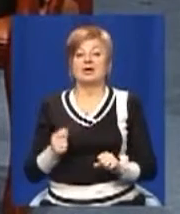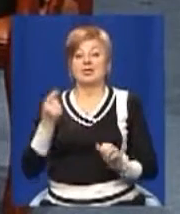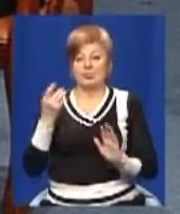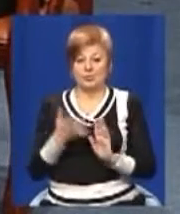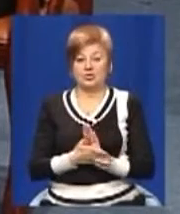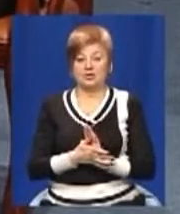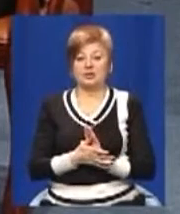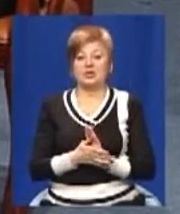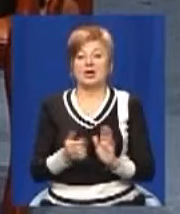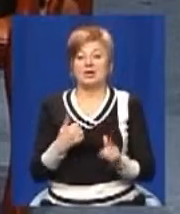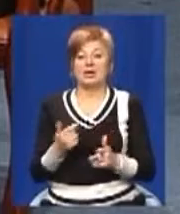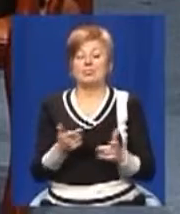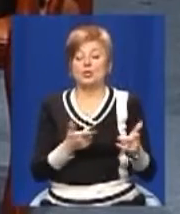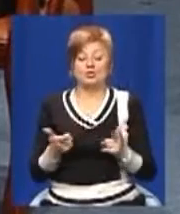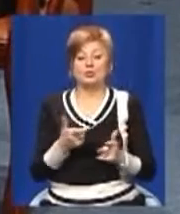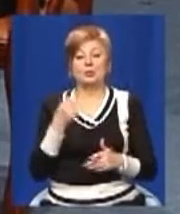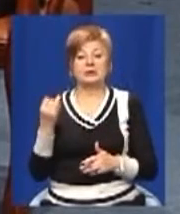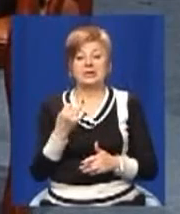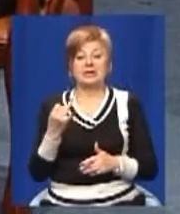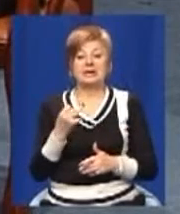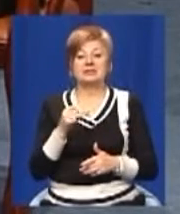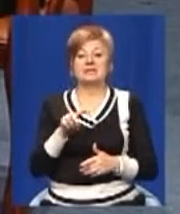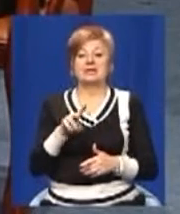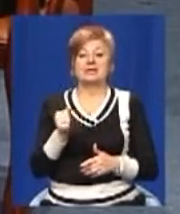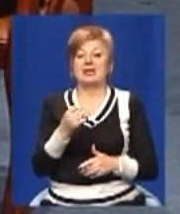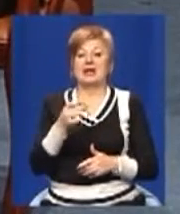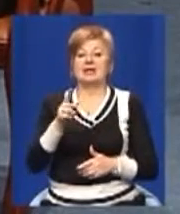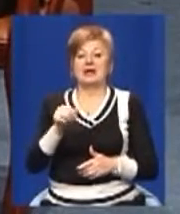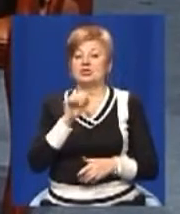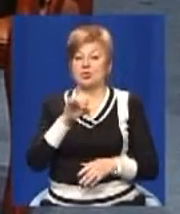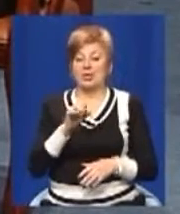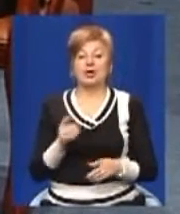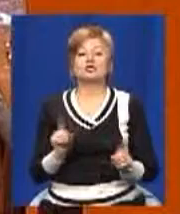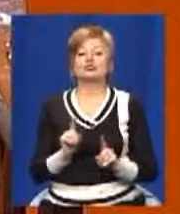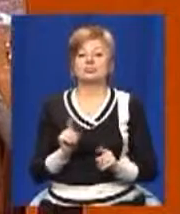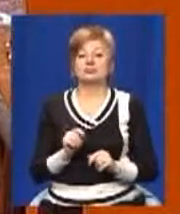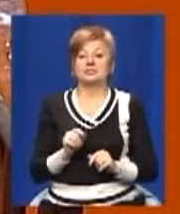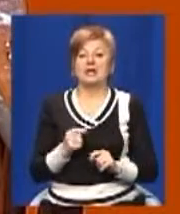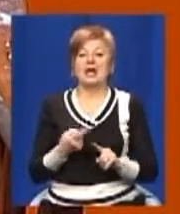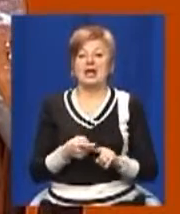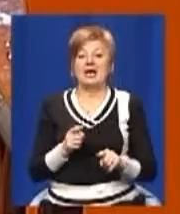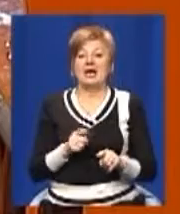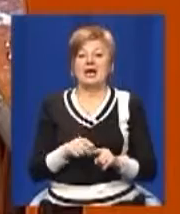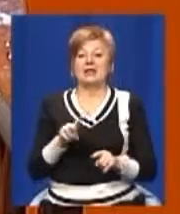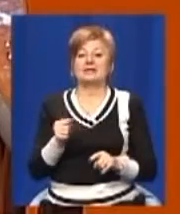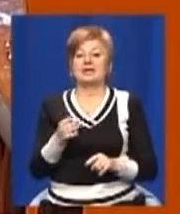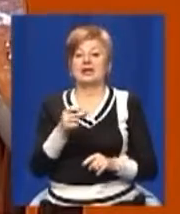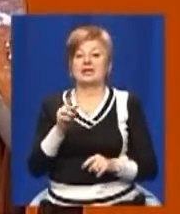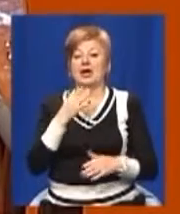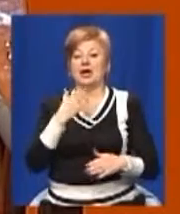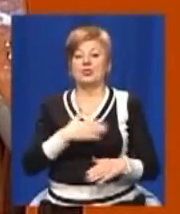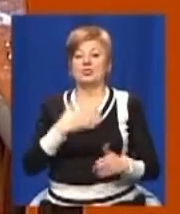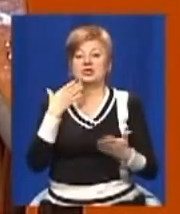зрозуміла. Я знаю, що ти підготувала сьогодні про таку цікаву тваринку, як лайка. Так. Що ти знаєш про цих тваринок? Ця тварина дуже любить